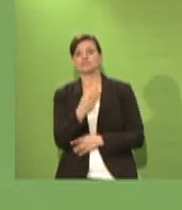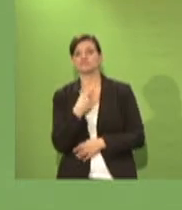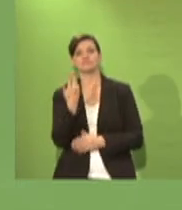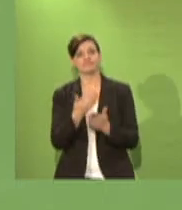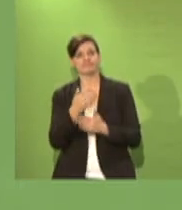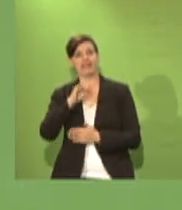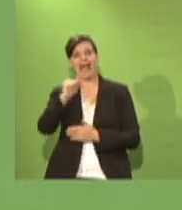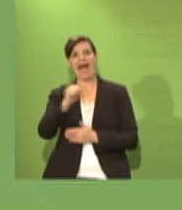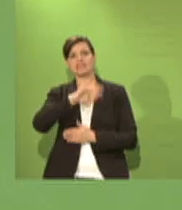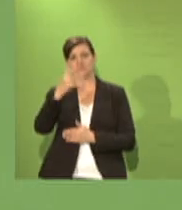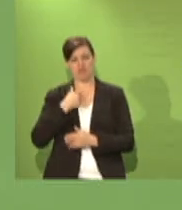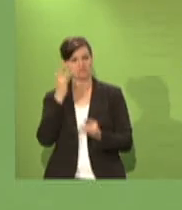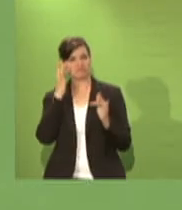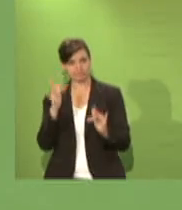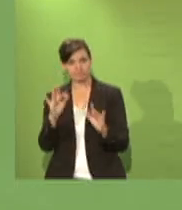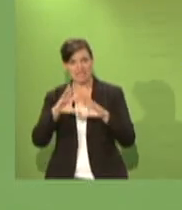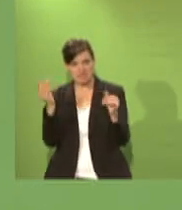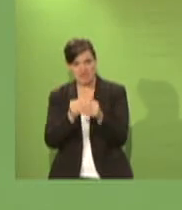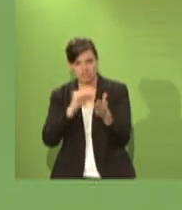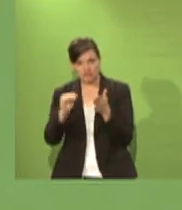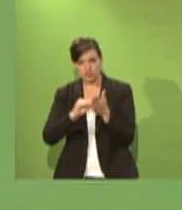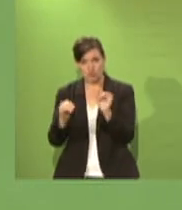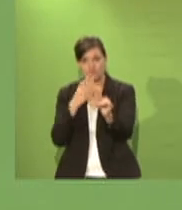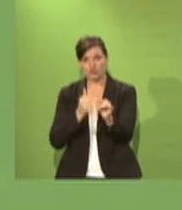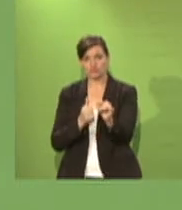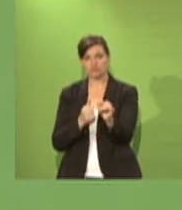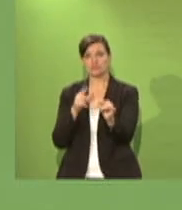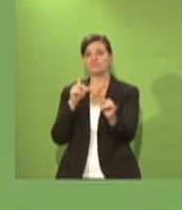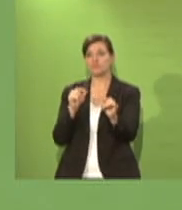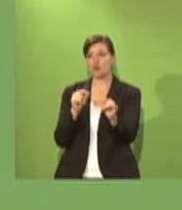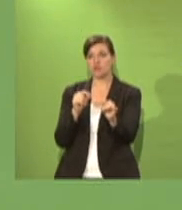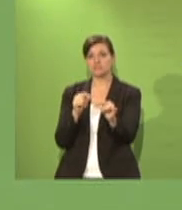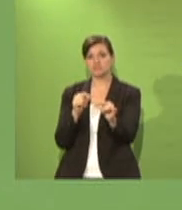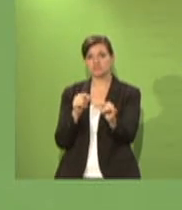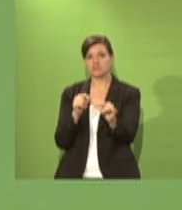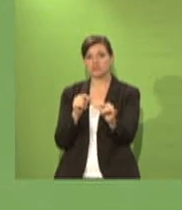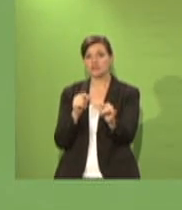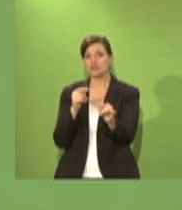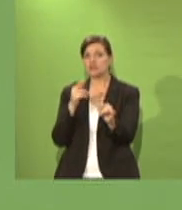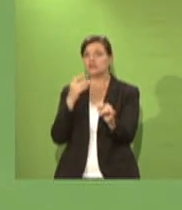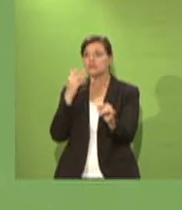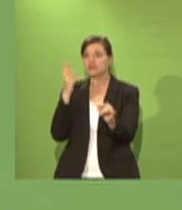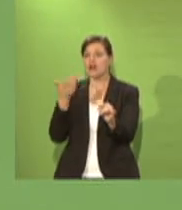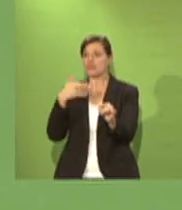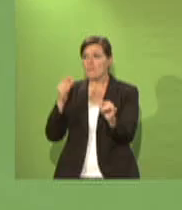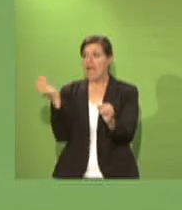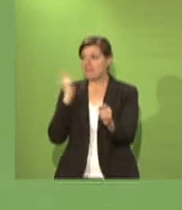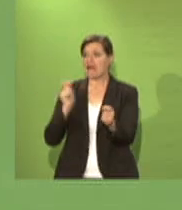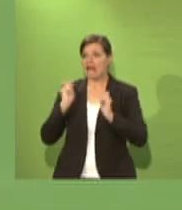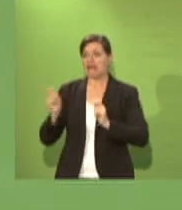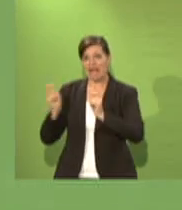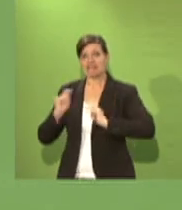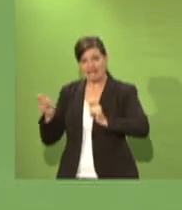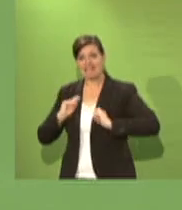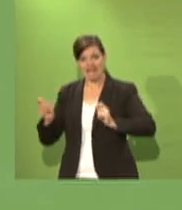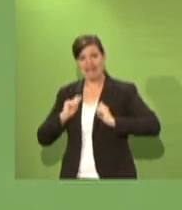Ascheberg genehmige mit dieser Gemeinschaftsschule, die die da wollten, dann kriege ich das nicht mehr, dann kriege ich den Korken nicht mehr in die Flasche. Da hat Herr Rüttgers Recht gehabt,